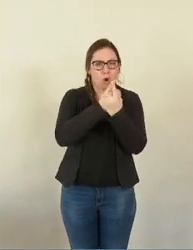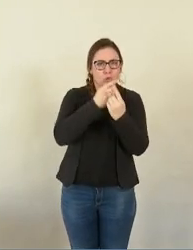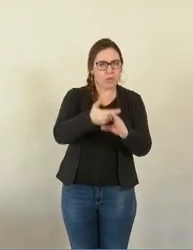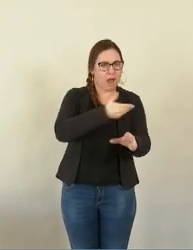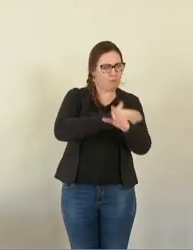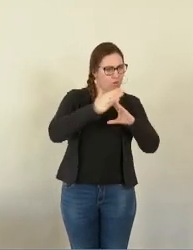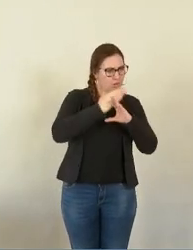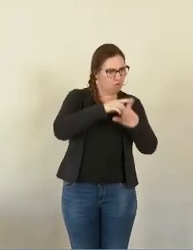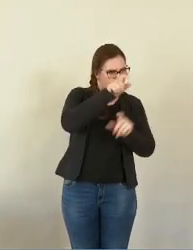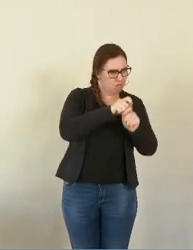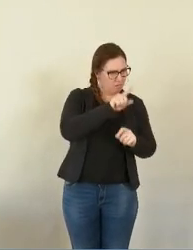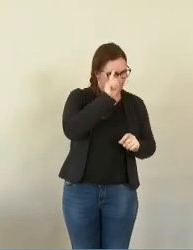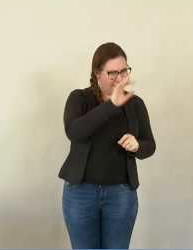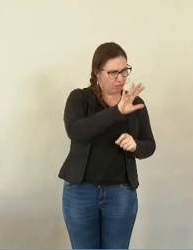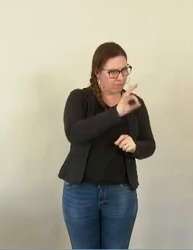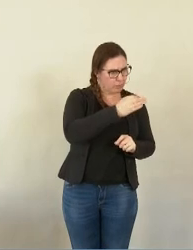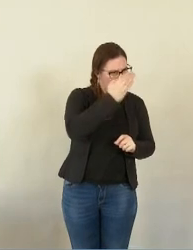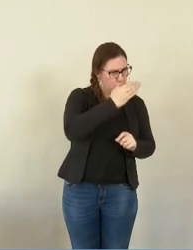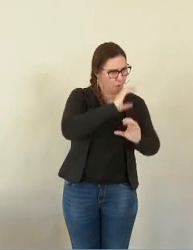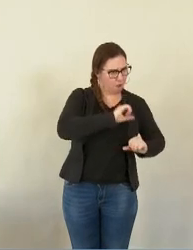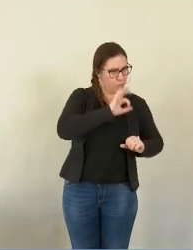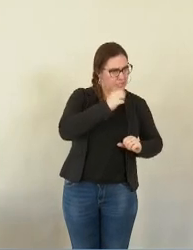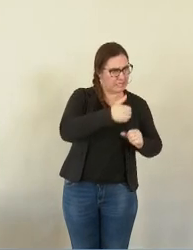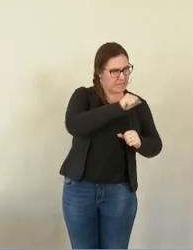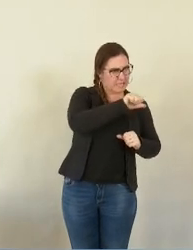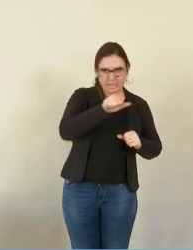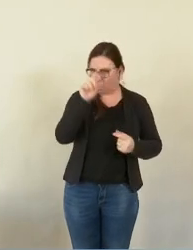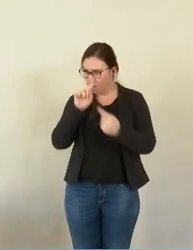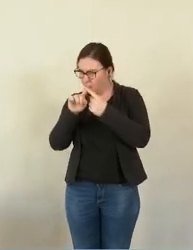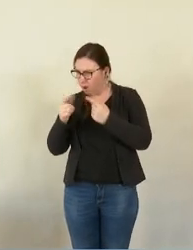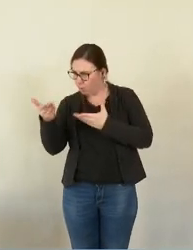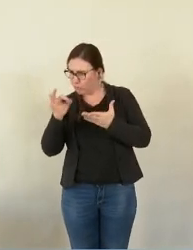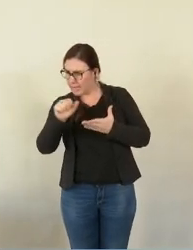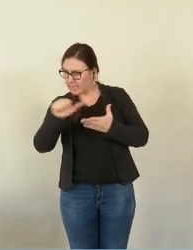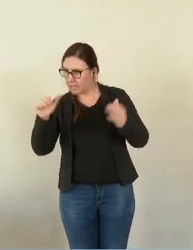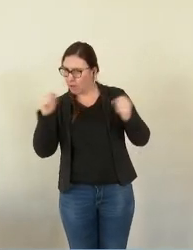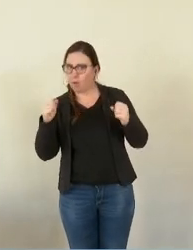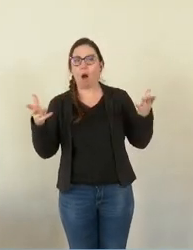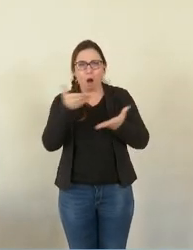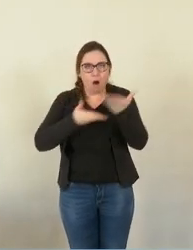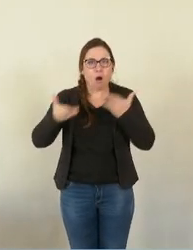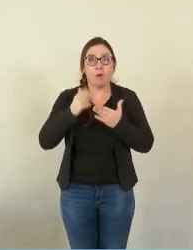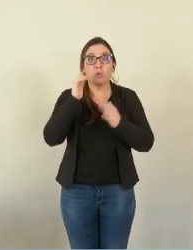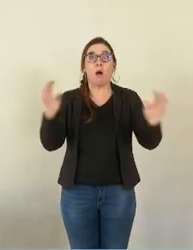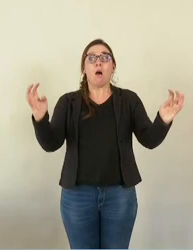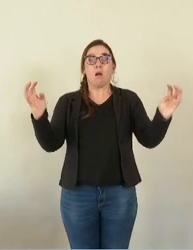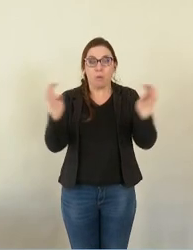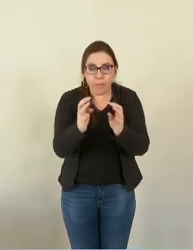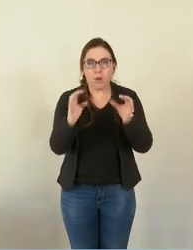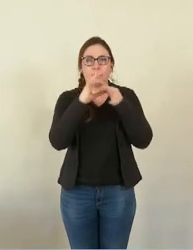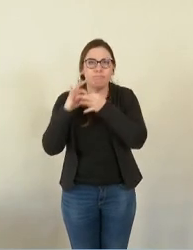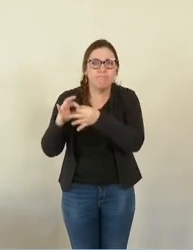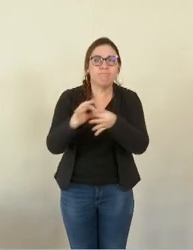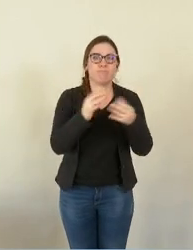de vérifier l'intérêt des uns et des autres pour une expérimentation locale de la SSA il s'agissait donc de susciter le rassemblement et d'apporter un peu de